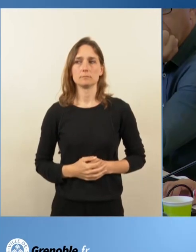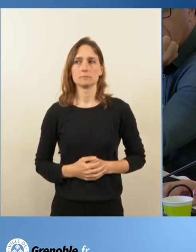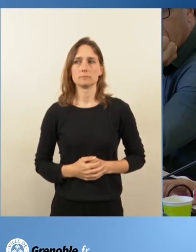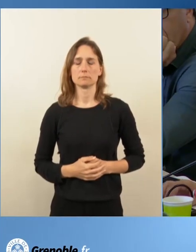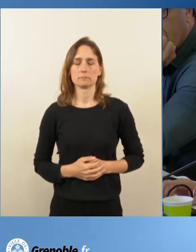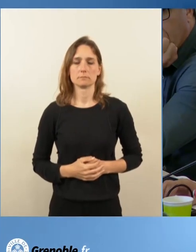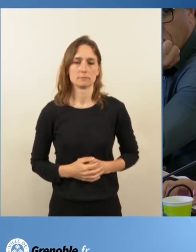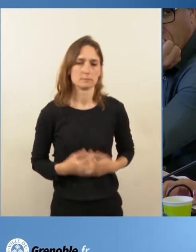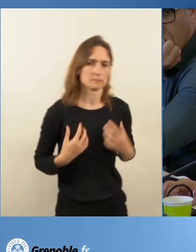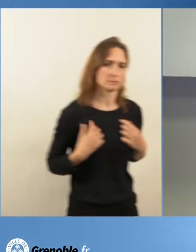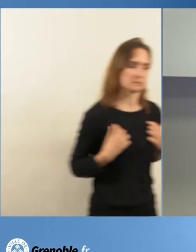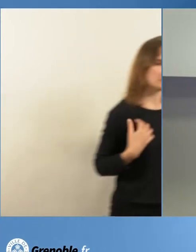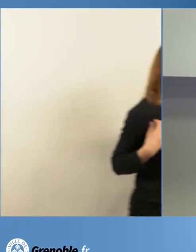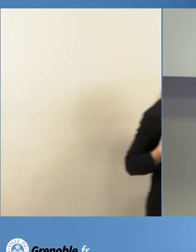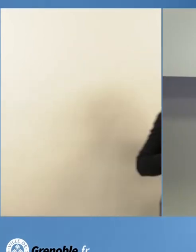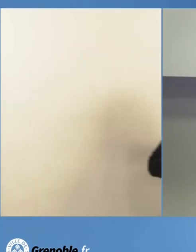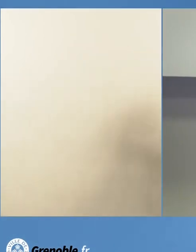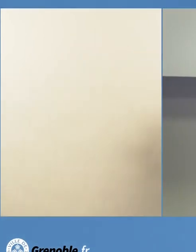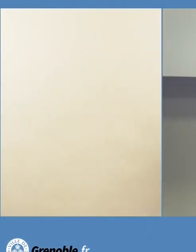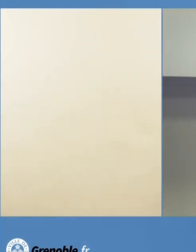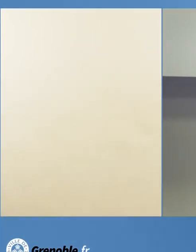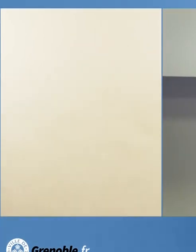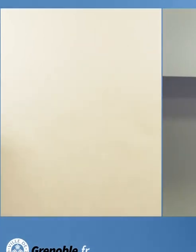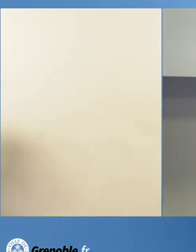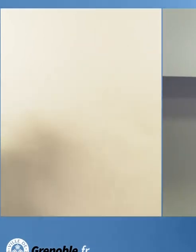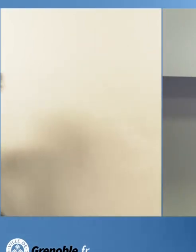merci nous enchaîner avec Madame roche